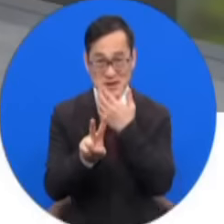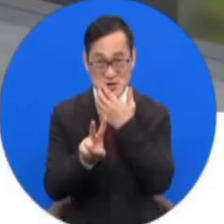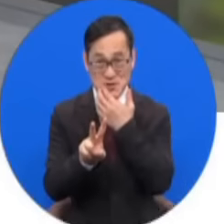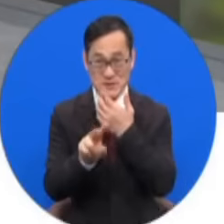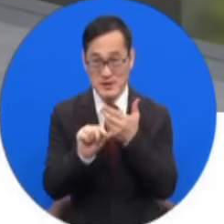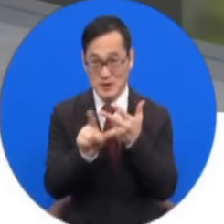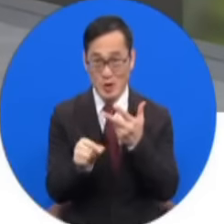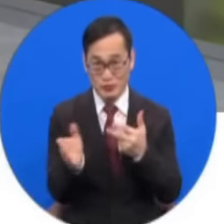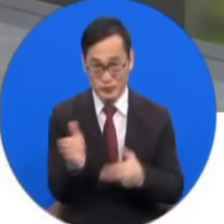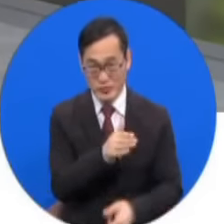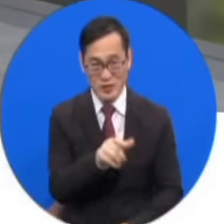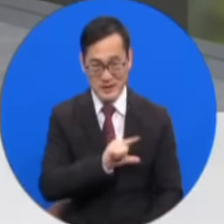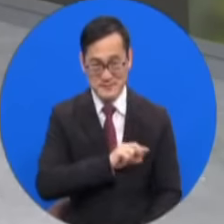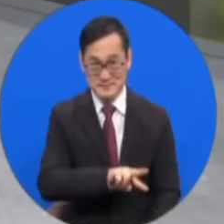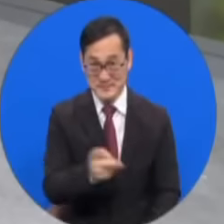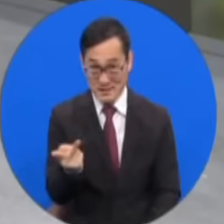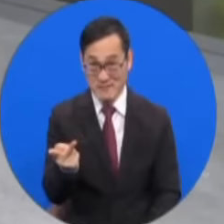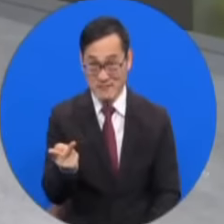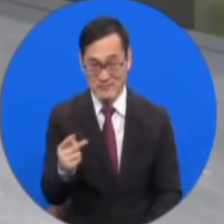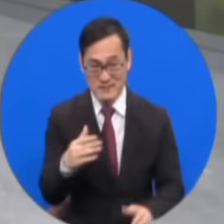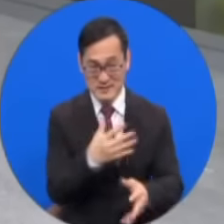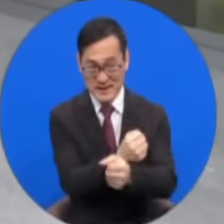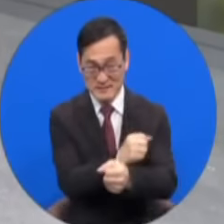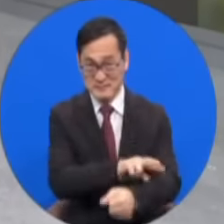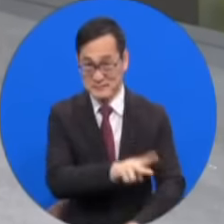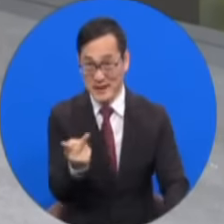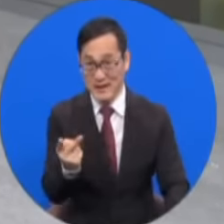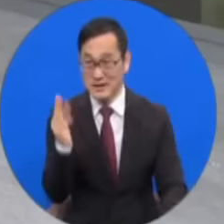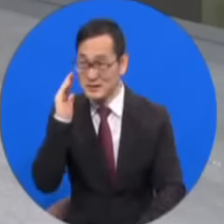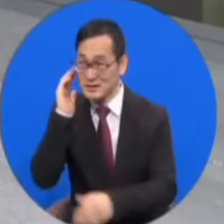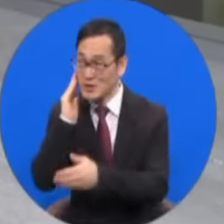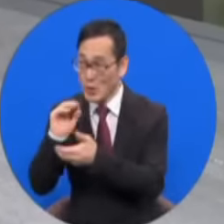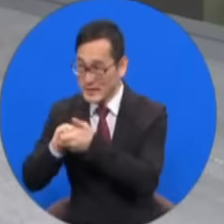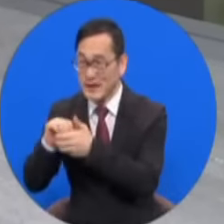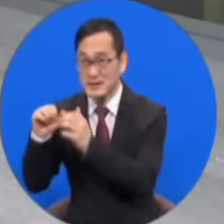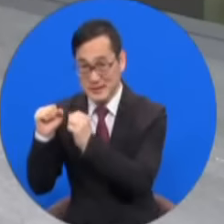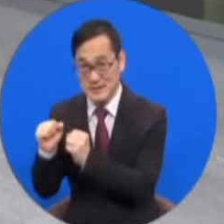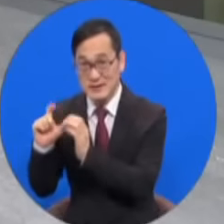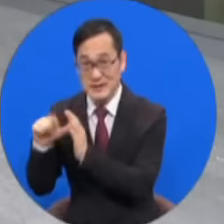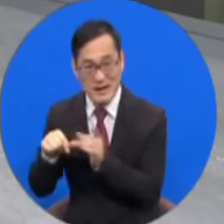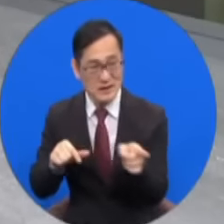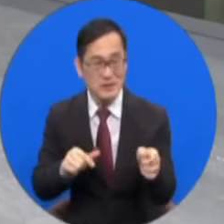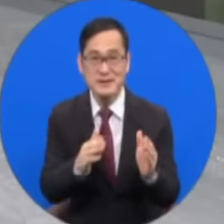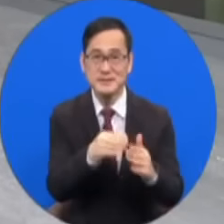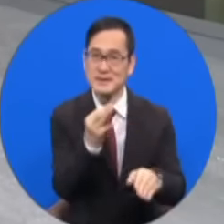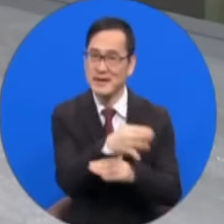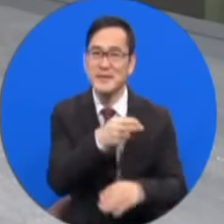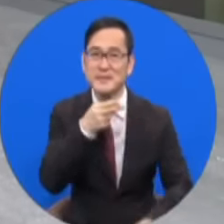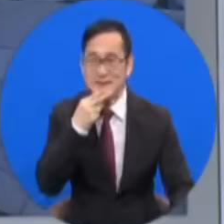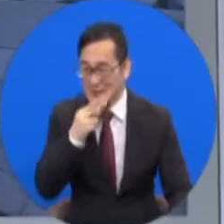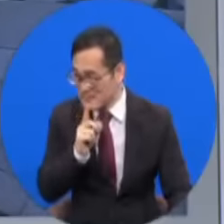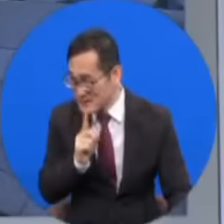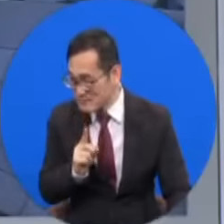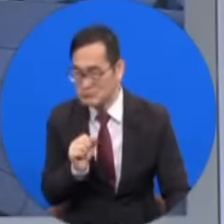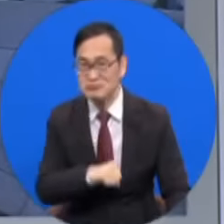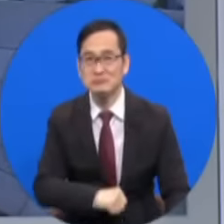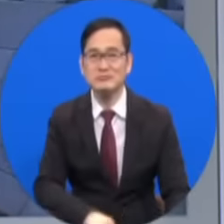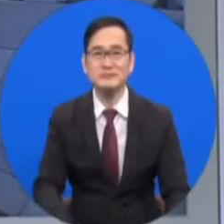됐다 그러니까 청와대에 살던 시절과는 겹치지 않는다 조기원 변호사님의 어떤 사실관계 확인 전해 드리고